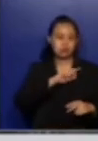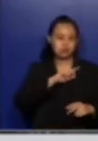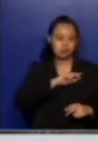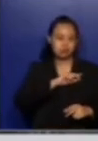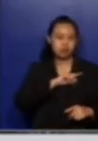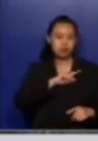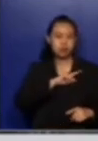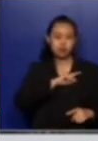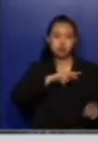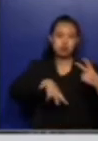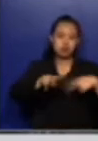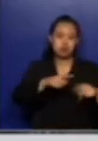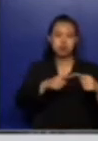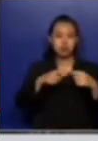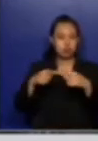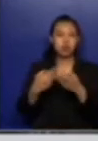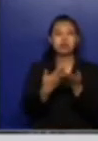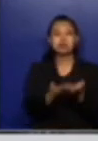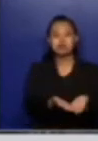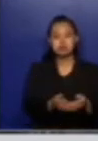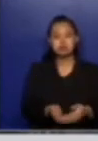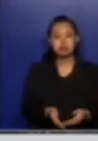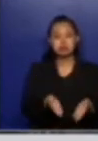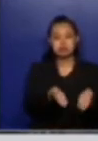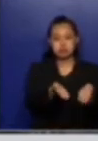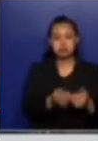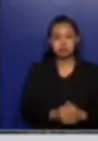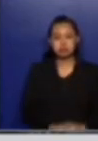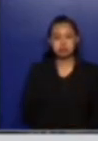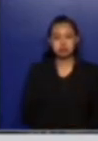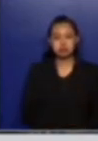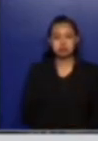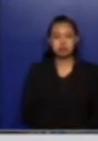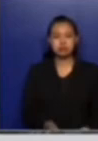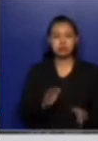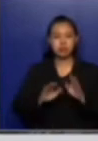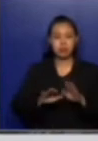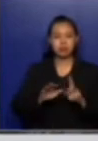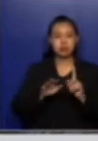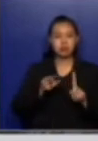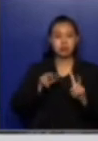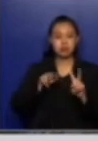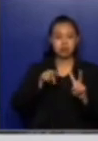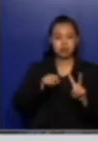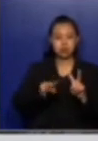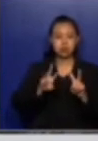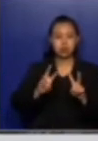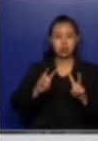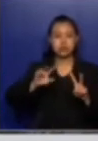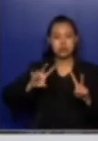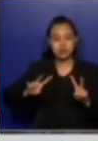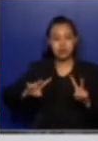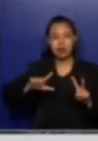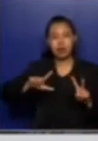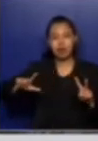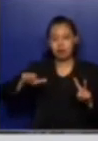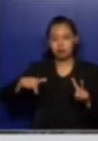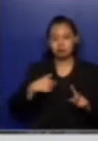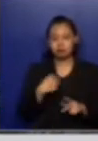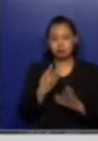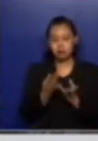นั้นประมาณการนะครับ 2.677 ล้านเนี่ยครับตัวเลขเป็นไปไม่ได้เด็ดข